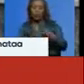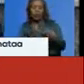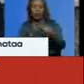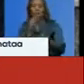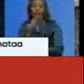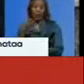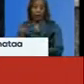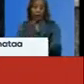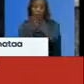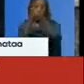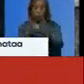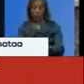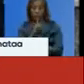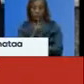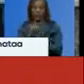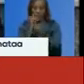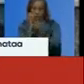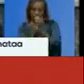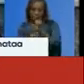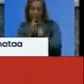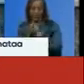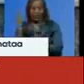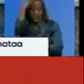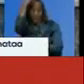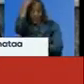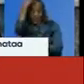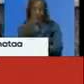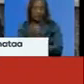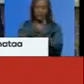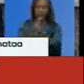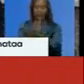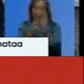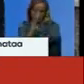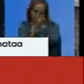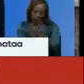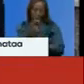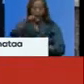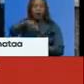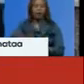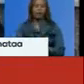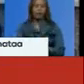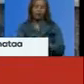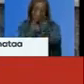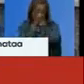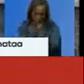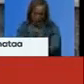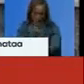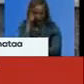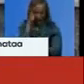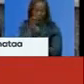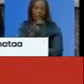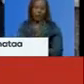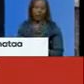ይጣረሳልና ዴሞክራሲንም ያቀጭጫል። መንግስት ህግን ማክበር አለበት። ማስከበርም ግዴታው